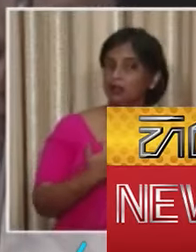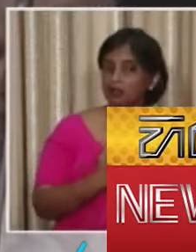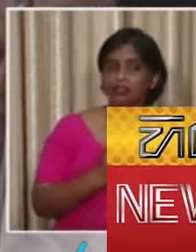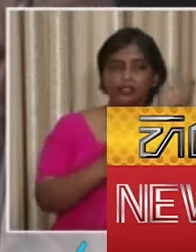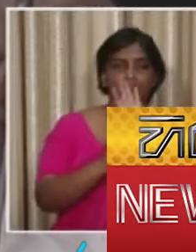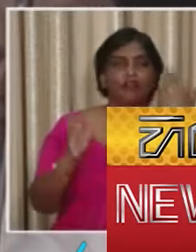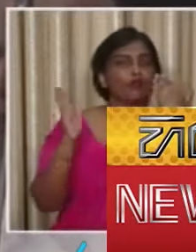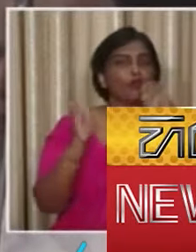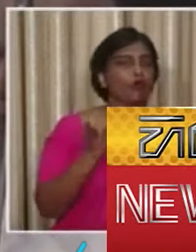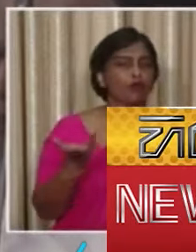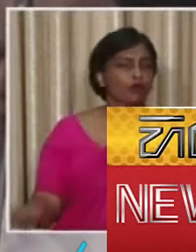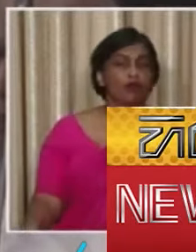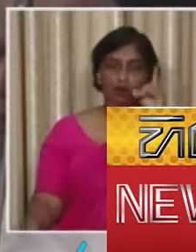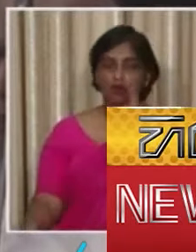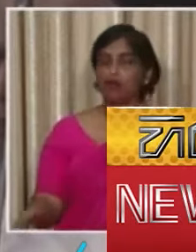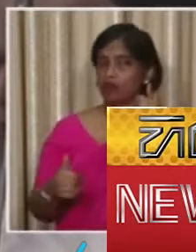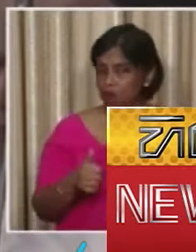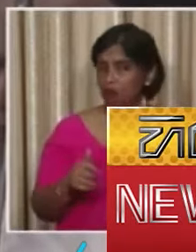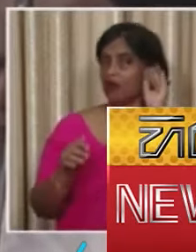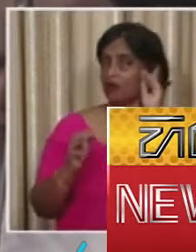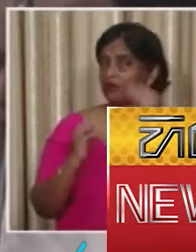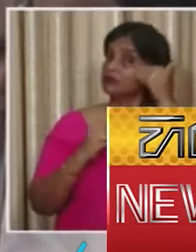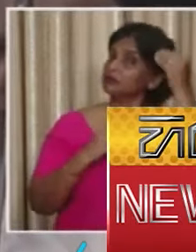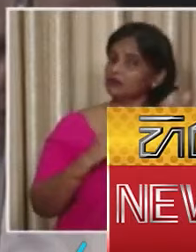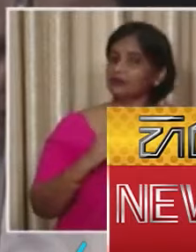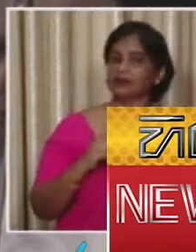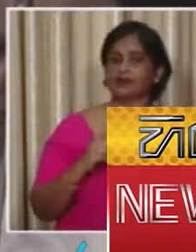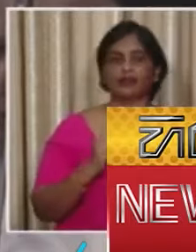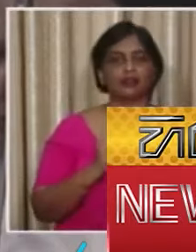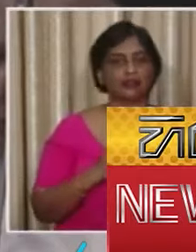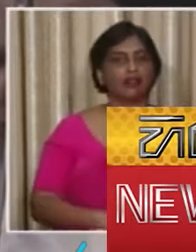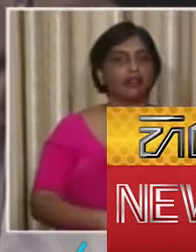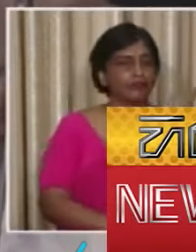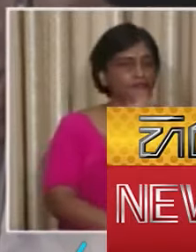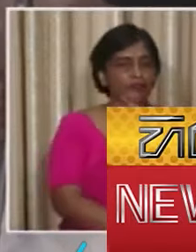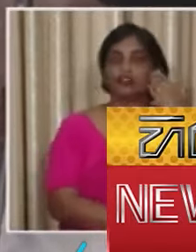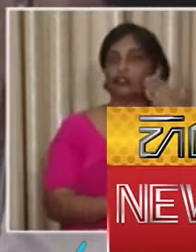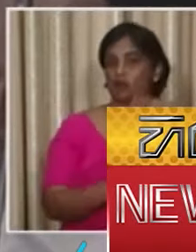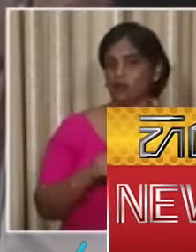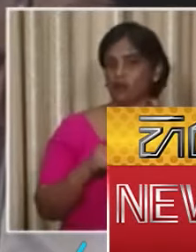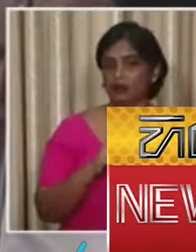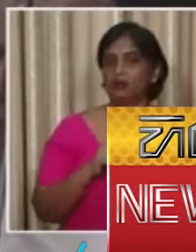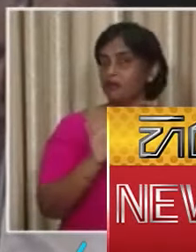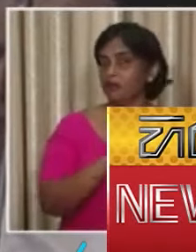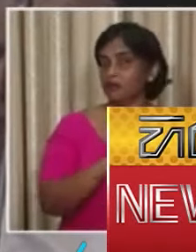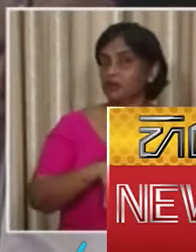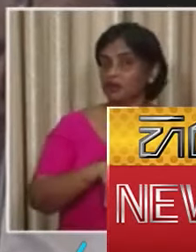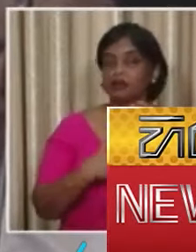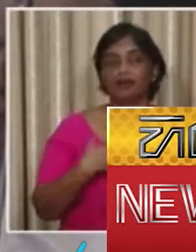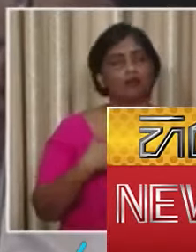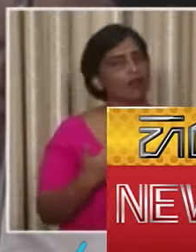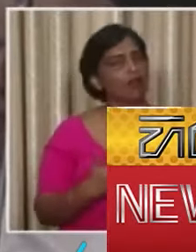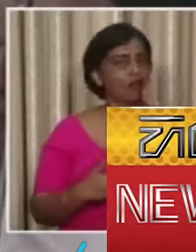එකම මාර්ගය මෙයයි. මේ සුභාරංචිය අනාගතය දක්වා රැගෙන්නට හැකි එකම මාර්ගය මෙයයි. පසුගිය කාලය තුළ අප